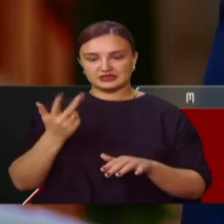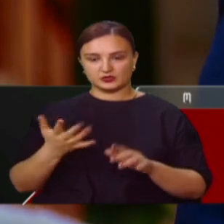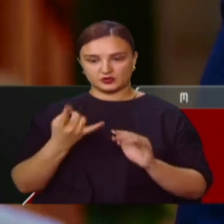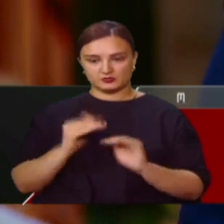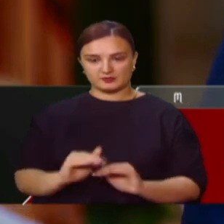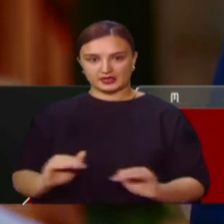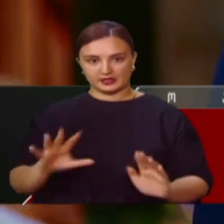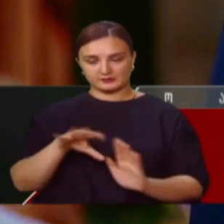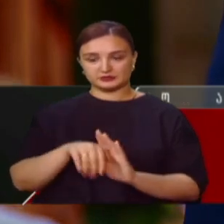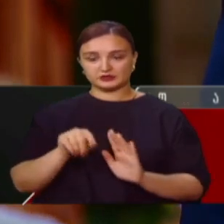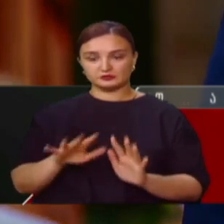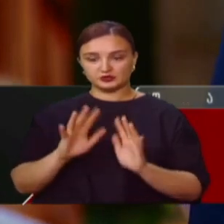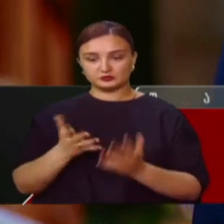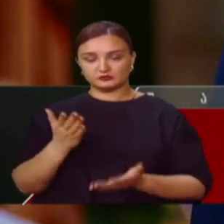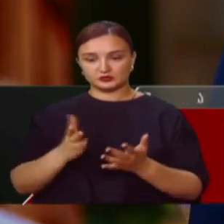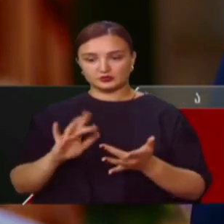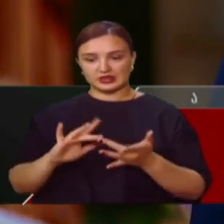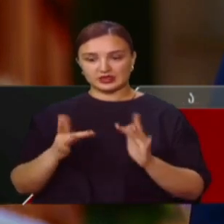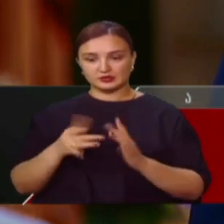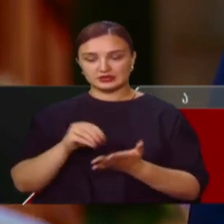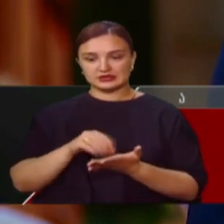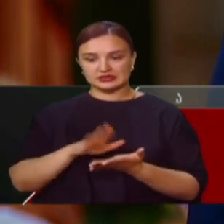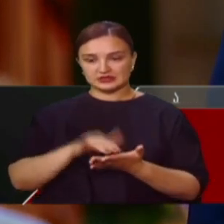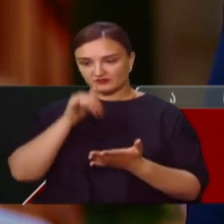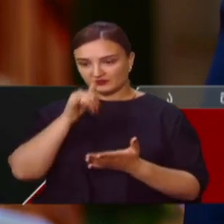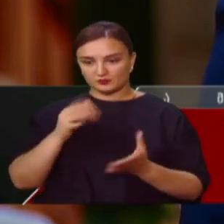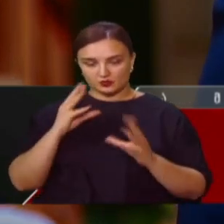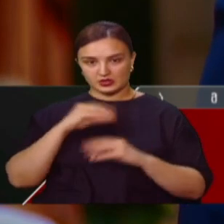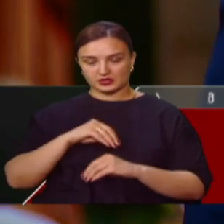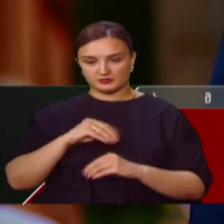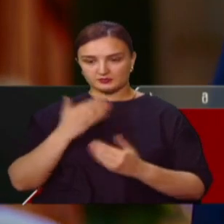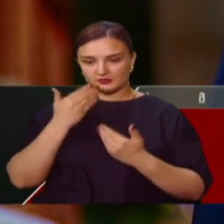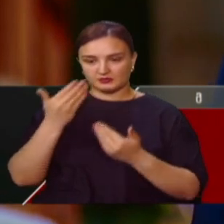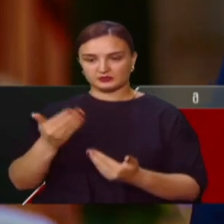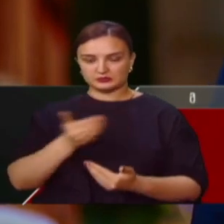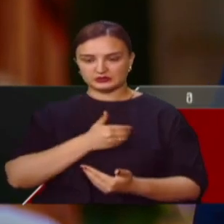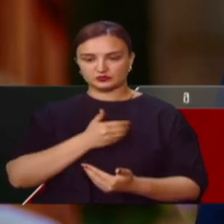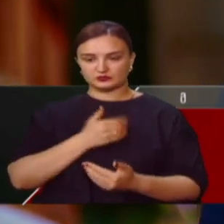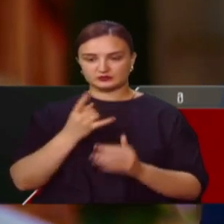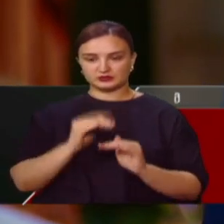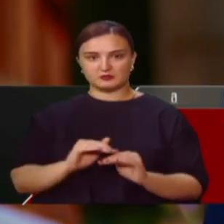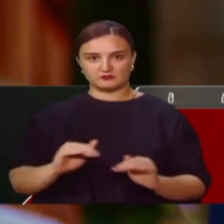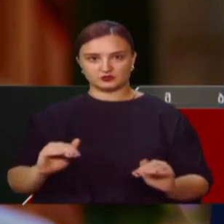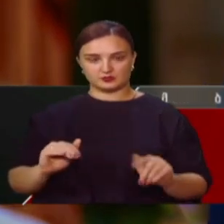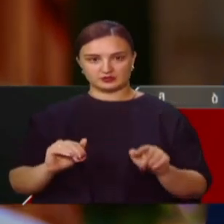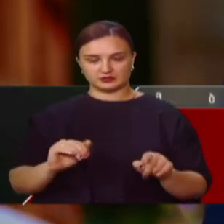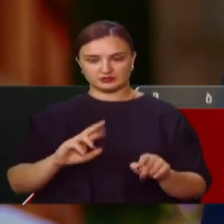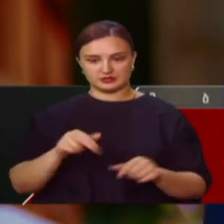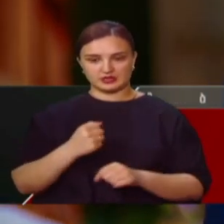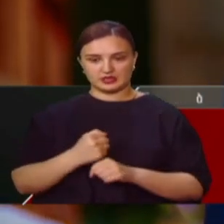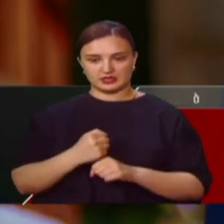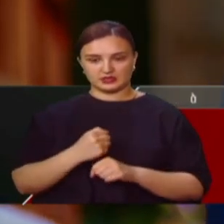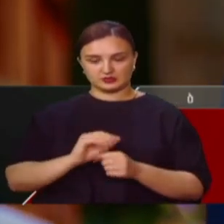ბაღებში. იმ შემთხვევაში თუ ელექტრონულ რეგისტრაციას ვერ მოახერხებენ, მიმართონ სასრულ საბავშვო ბაღს და